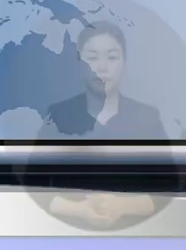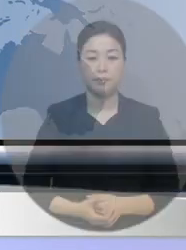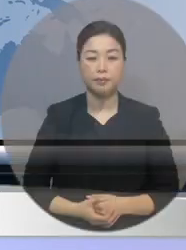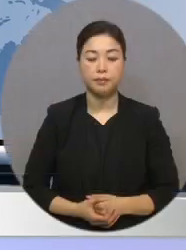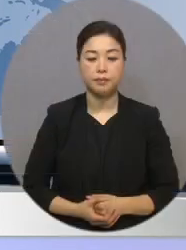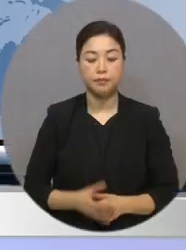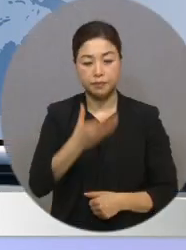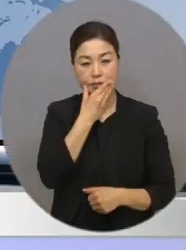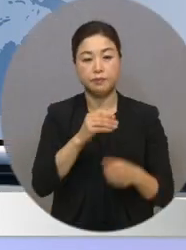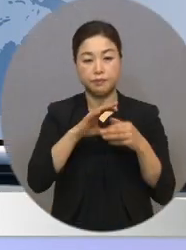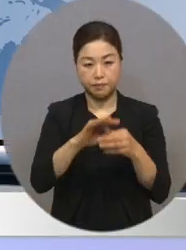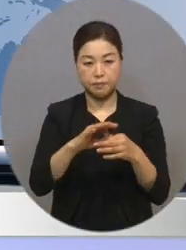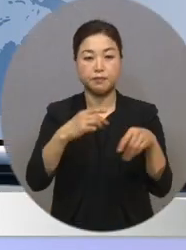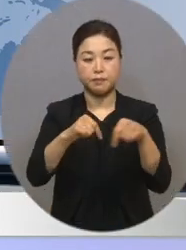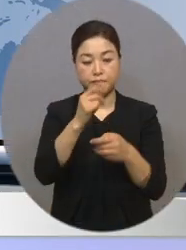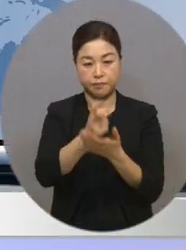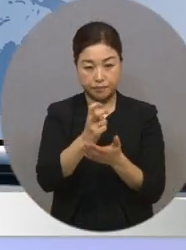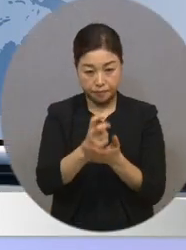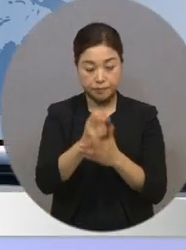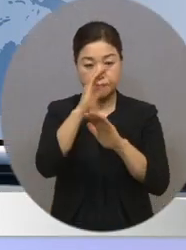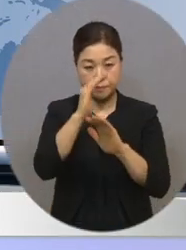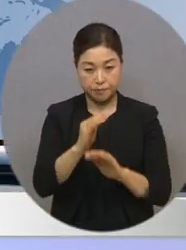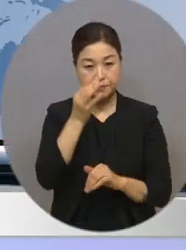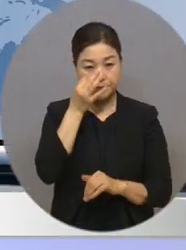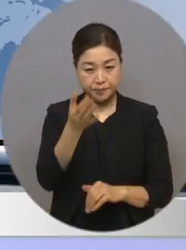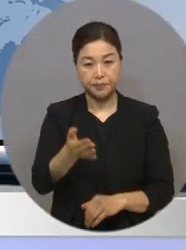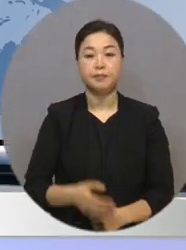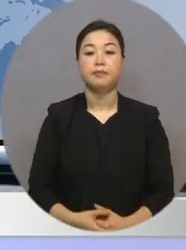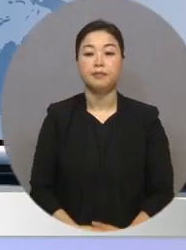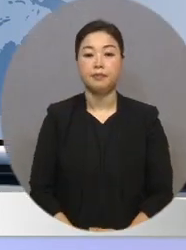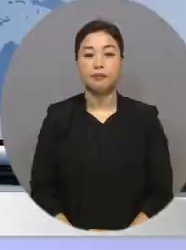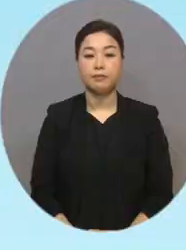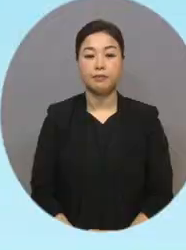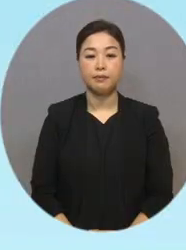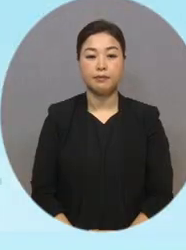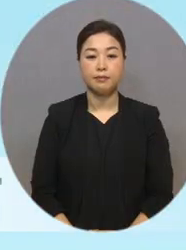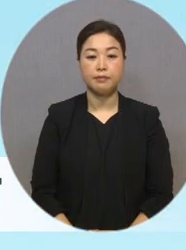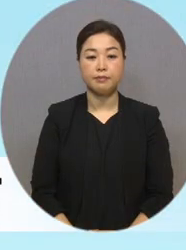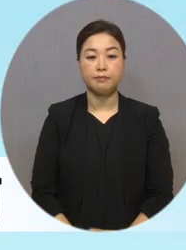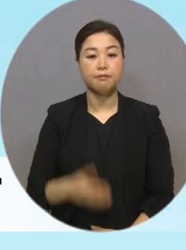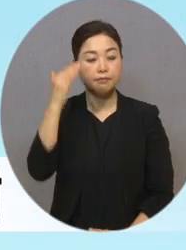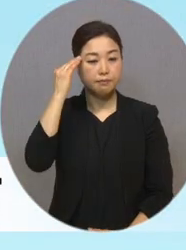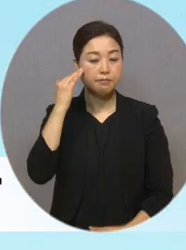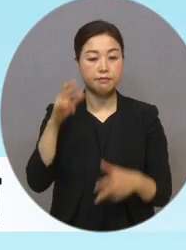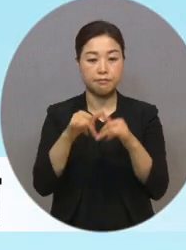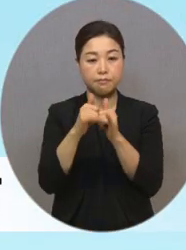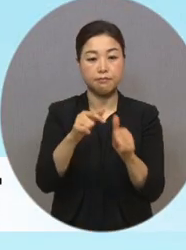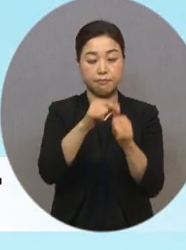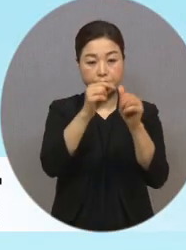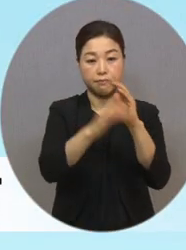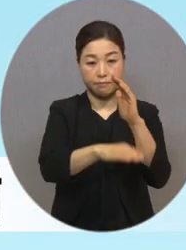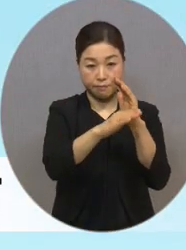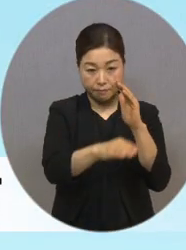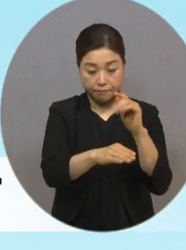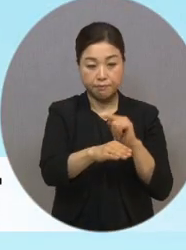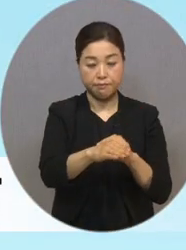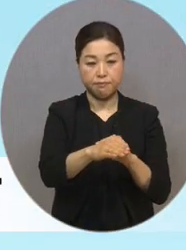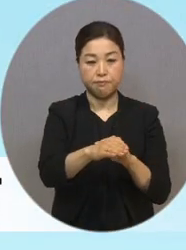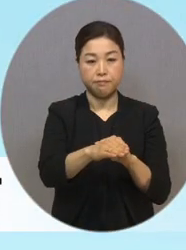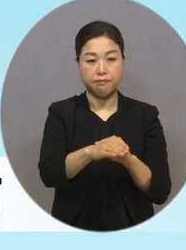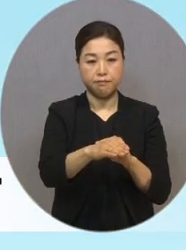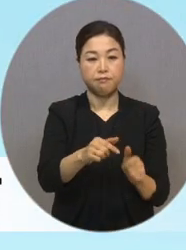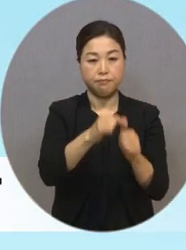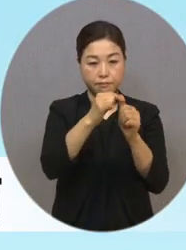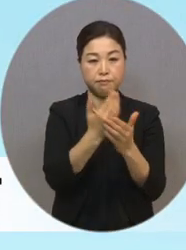이어서 복직의 정책 소식 만나보겠습니다 한국 장애인 고용공단 고용 개발원이